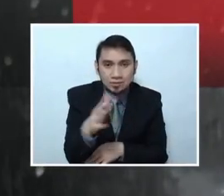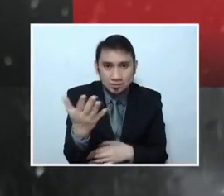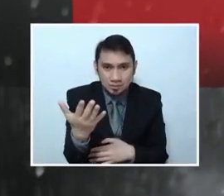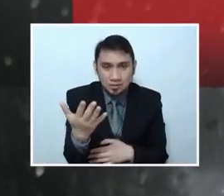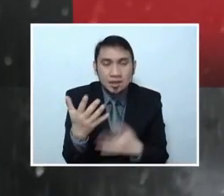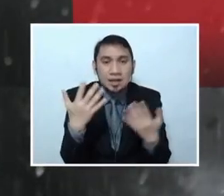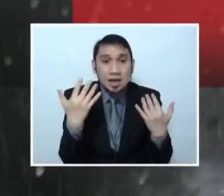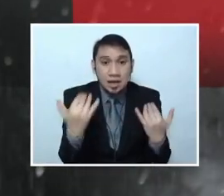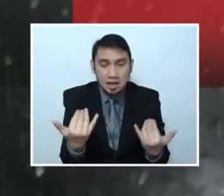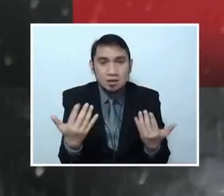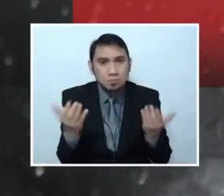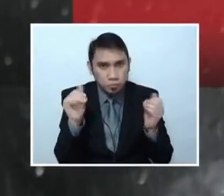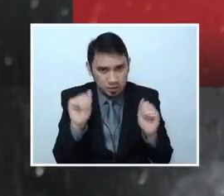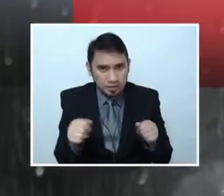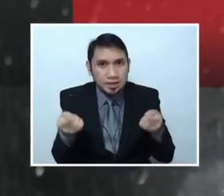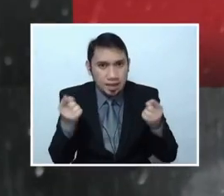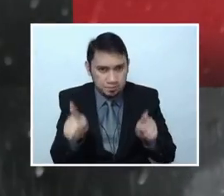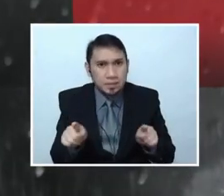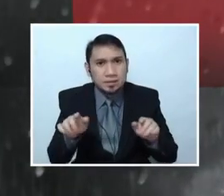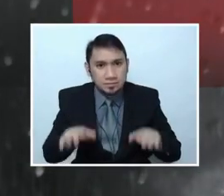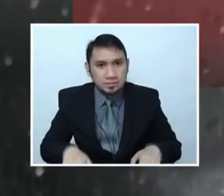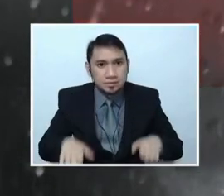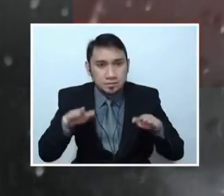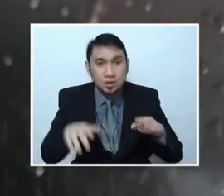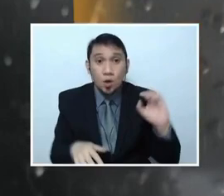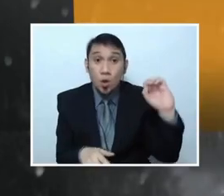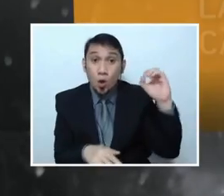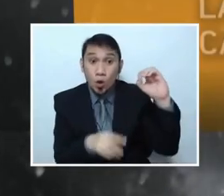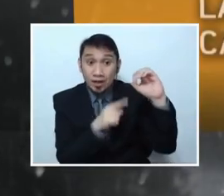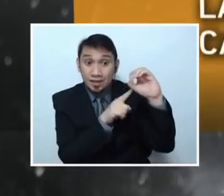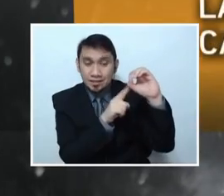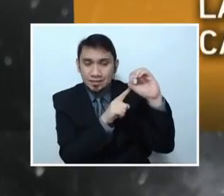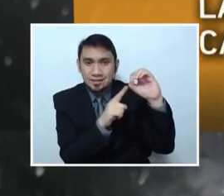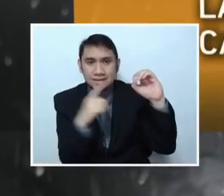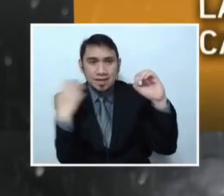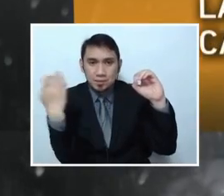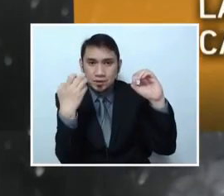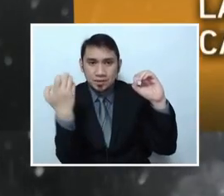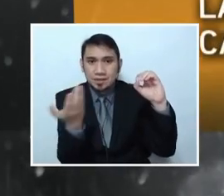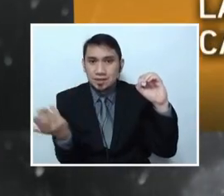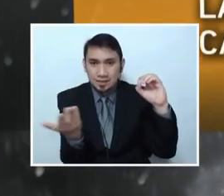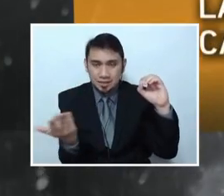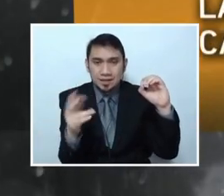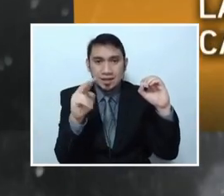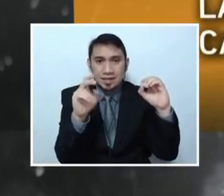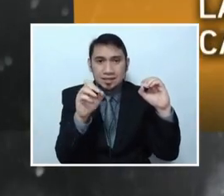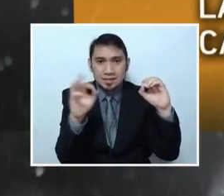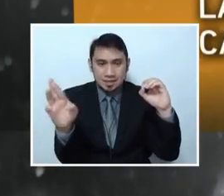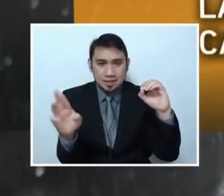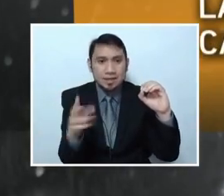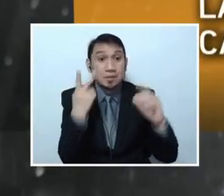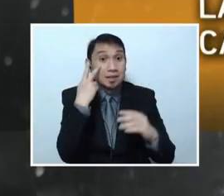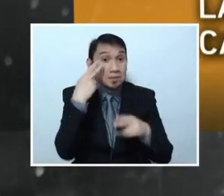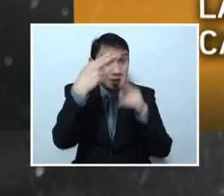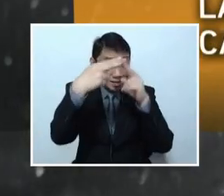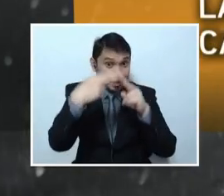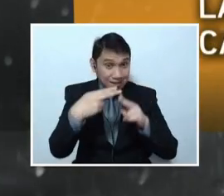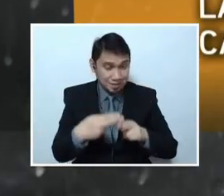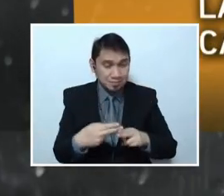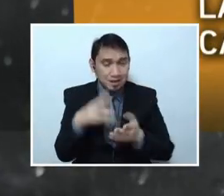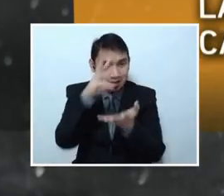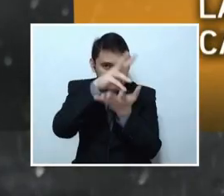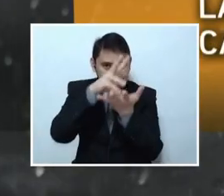baha sa mababang lugar. Orange heavy rainfall warning naman dito sa Metro Manila, Zambales, Mataan, Laguna, Cavite,